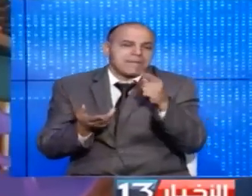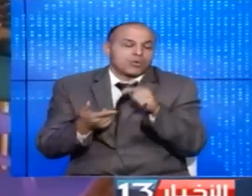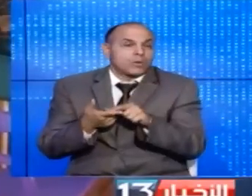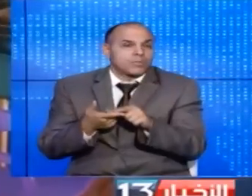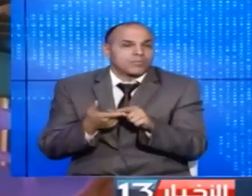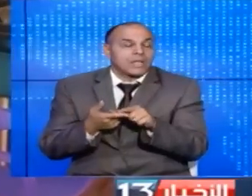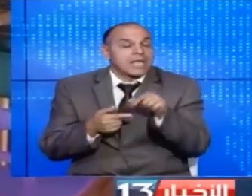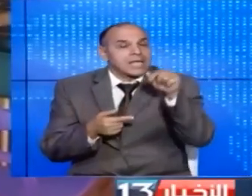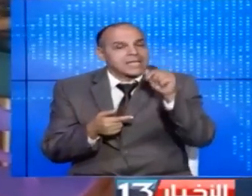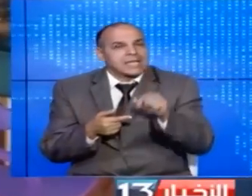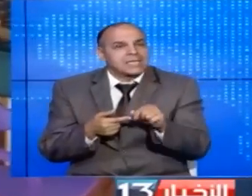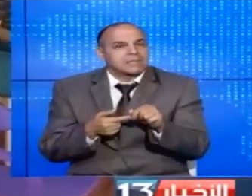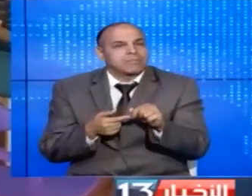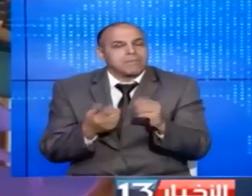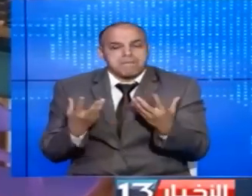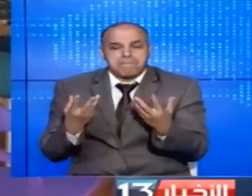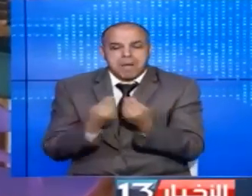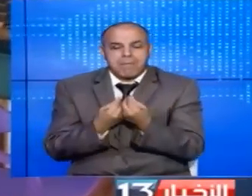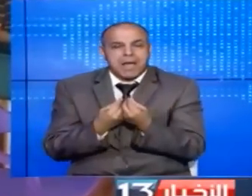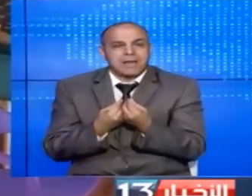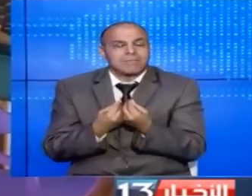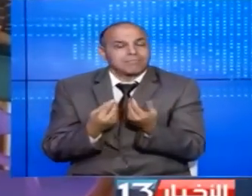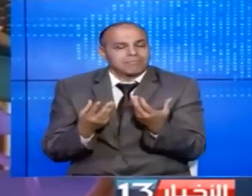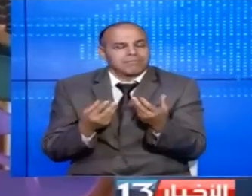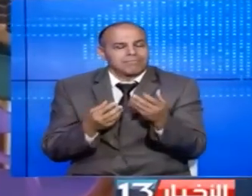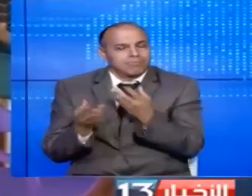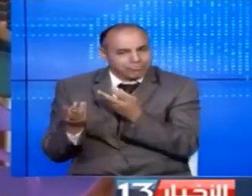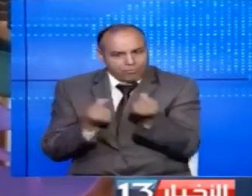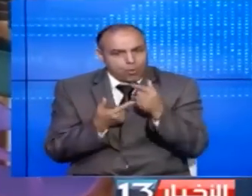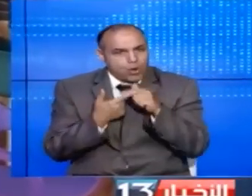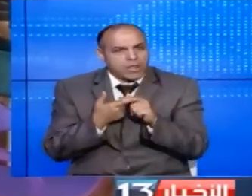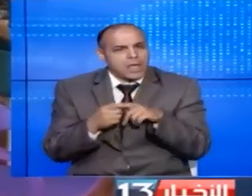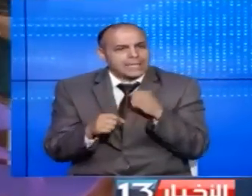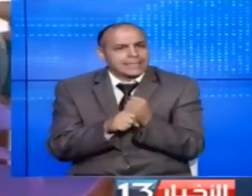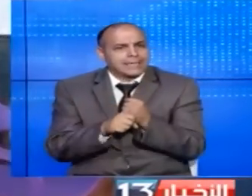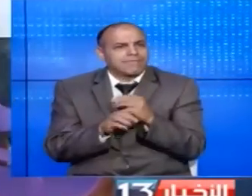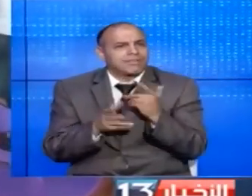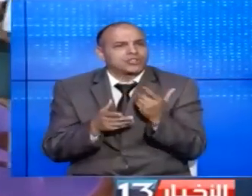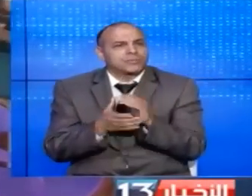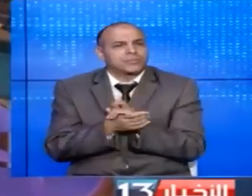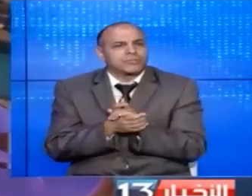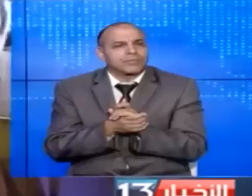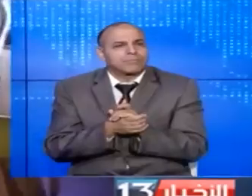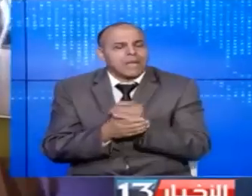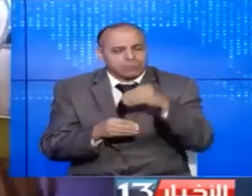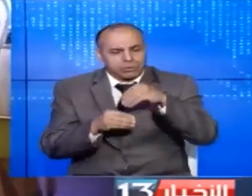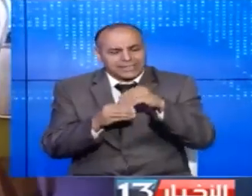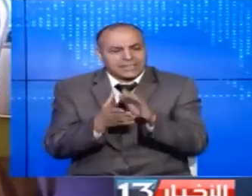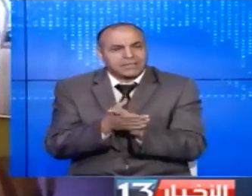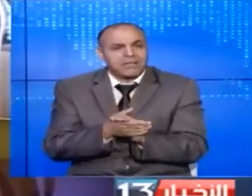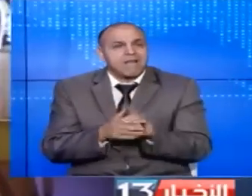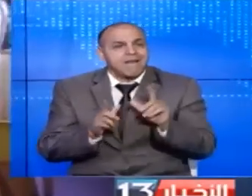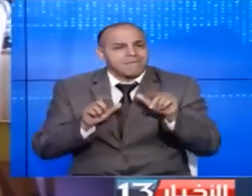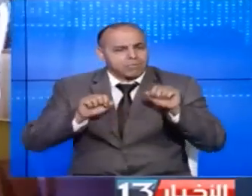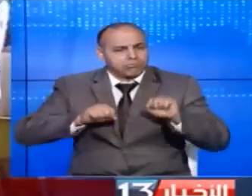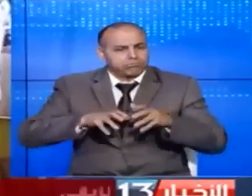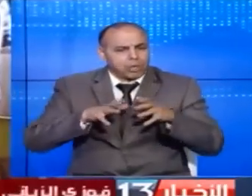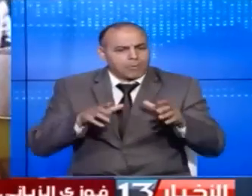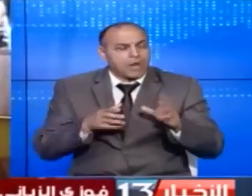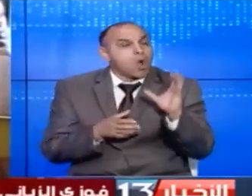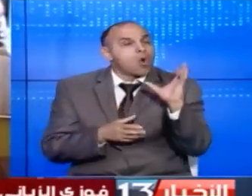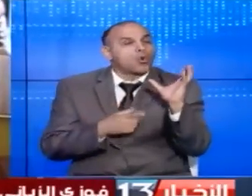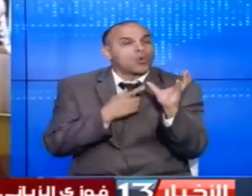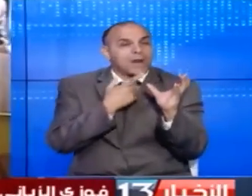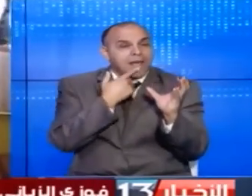هي يلزمها تكون متصالحه مع المحيط نتاعها وتكون زاده تخدم الجانب الاقتصادي. فما امكانيات كبيره أن